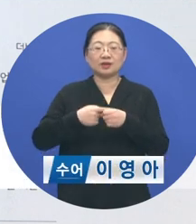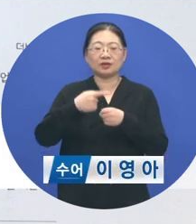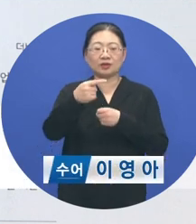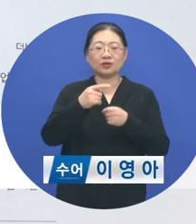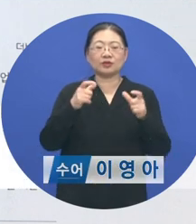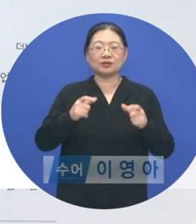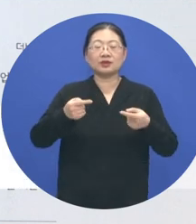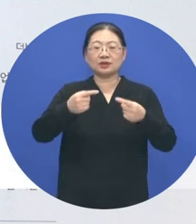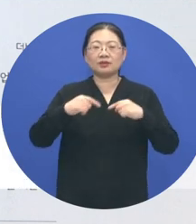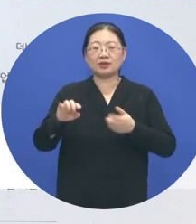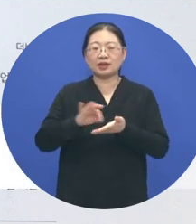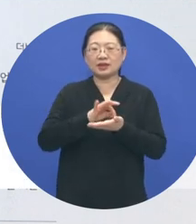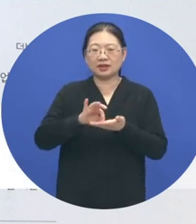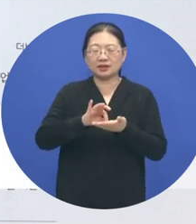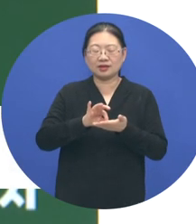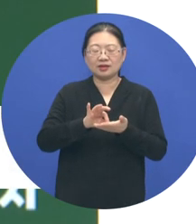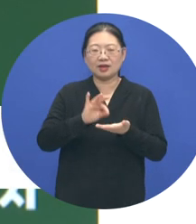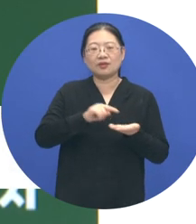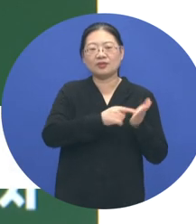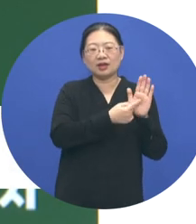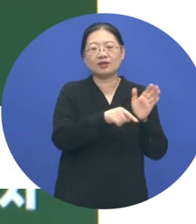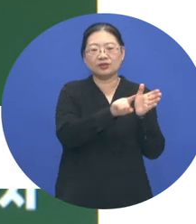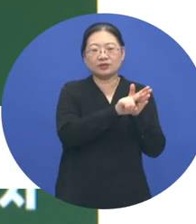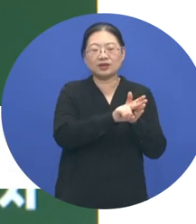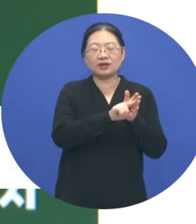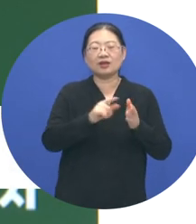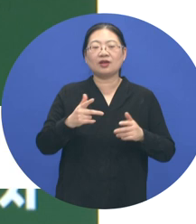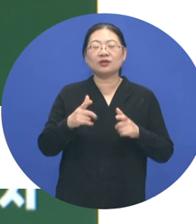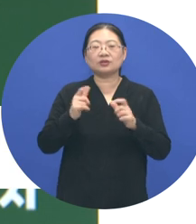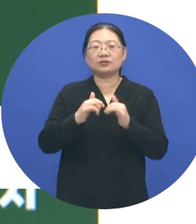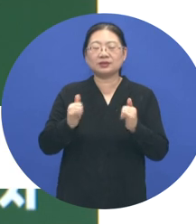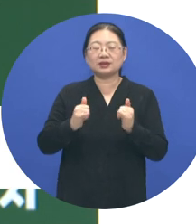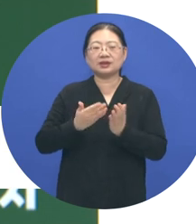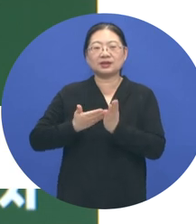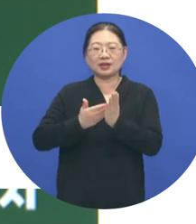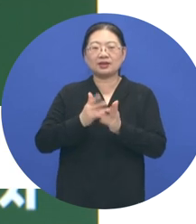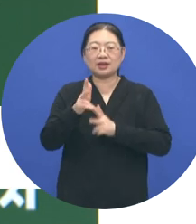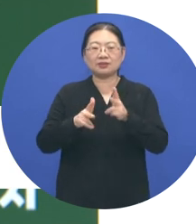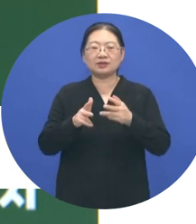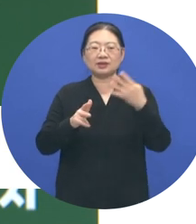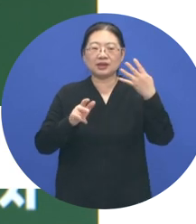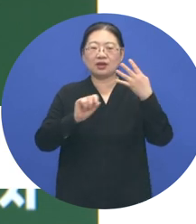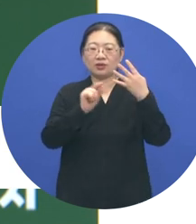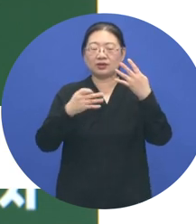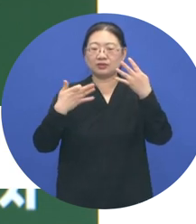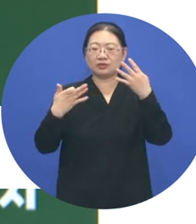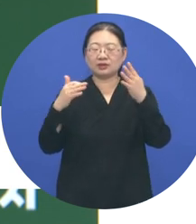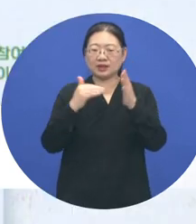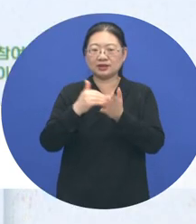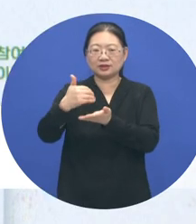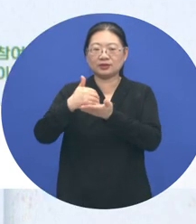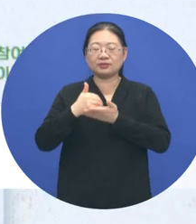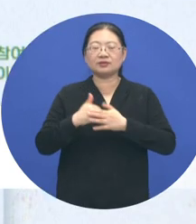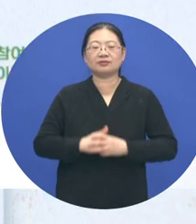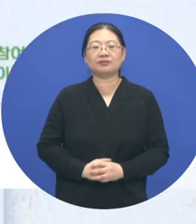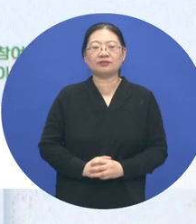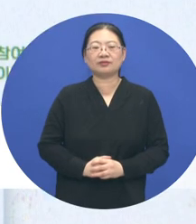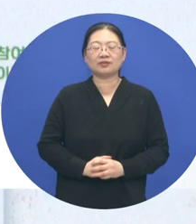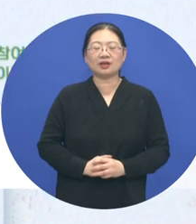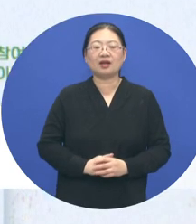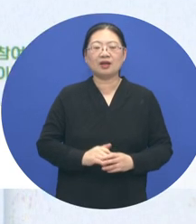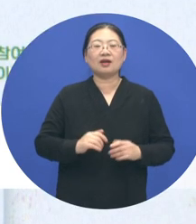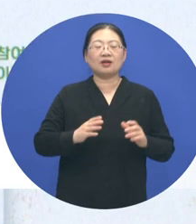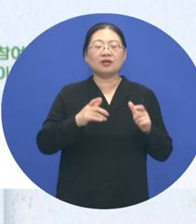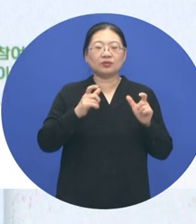경기도가 내년도 주민 참여 예산 반영을 위한 주민 제한 사업을 오는 4월 19일까지 접수합니다 주민 제한